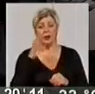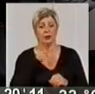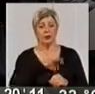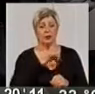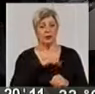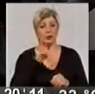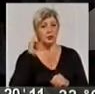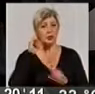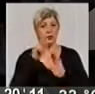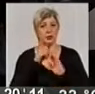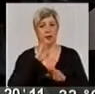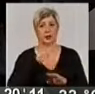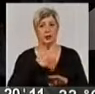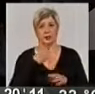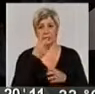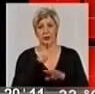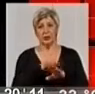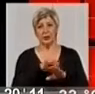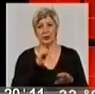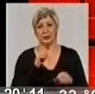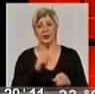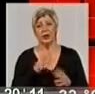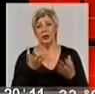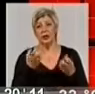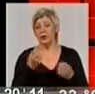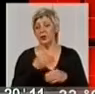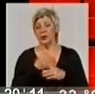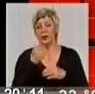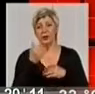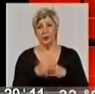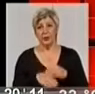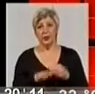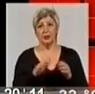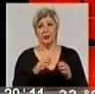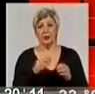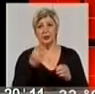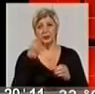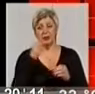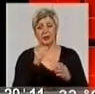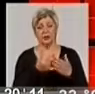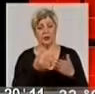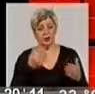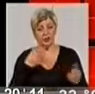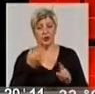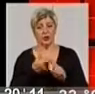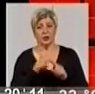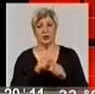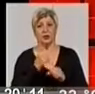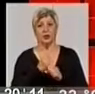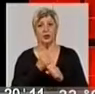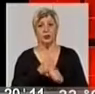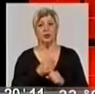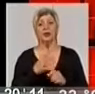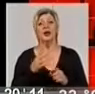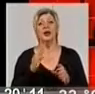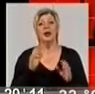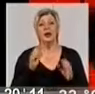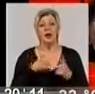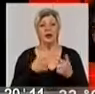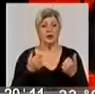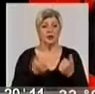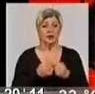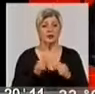дізналися. Шановні, власне, ще не пізно. Хоча краще, звісно, це раніше робити, але все ж таки ще не пізно